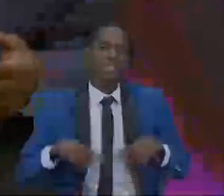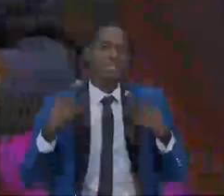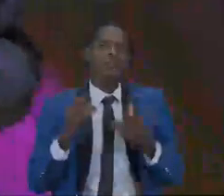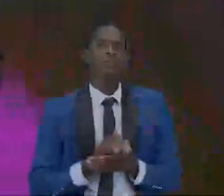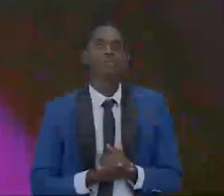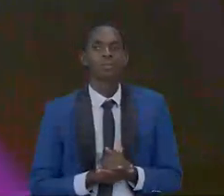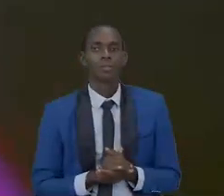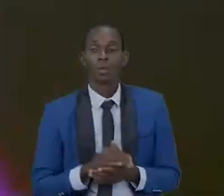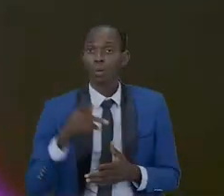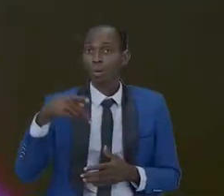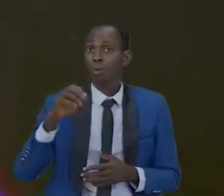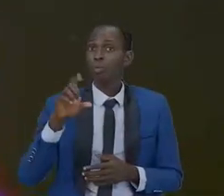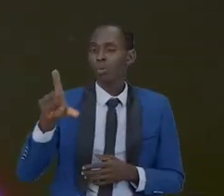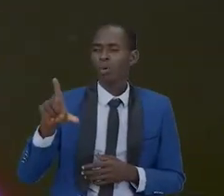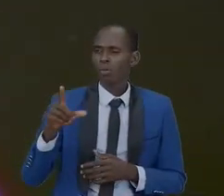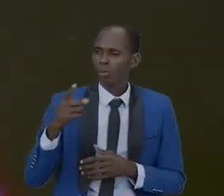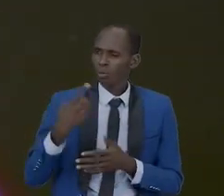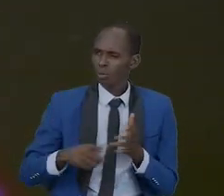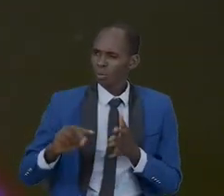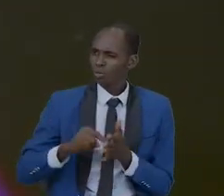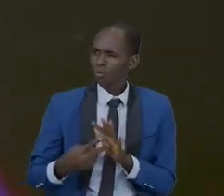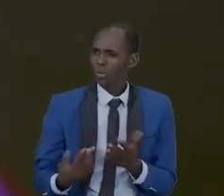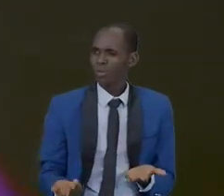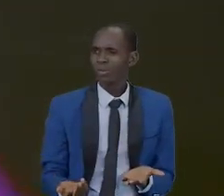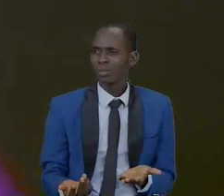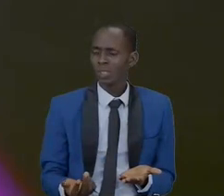Paul qu'est-ce que tu veux dire